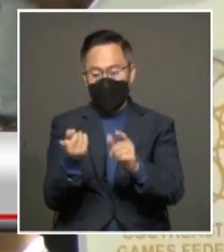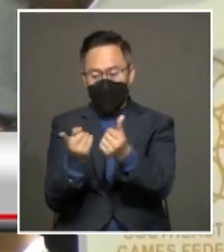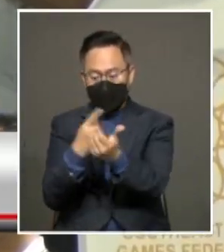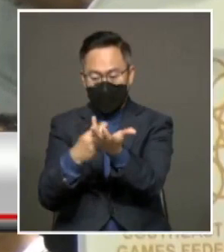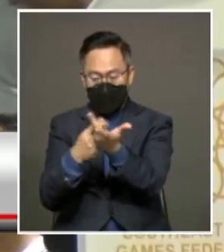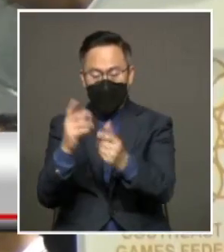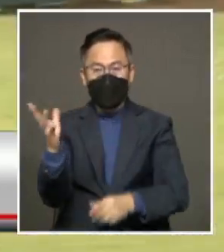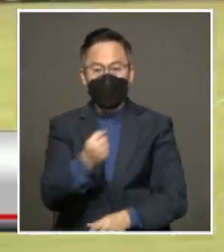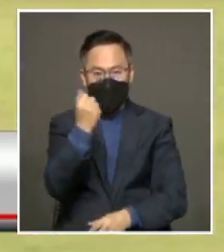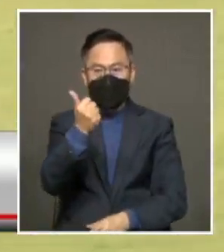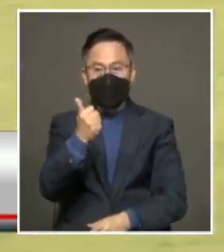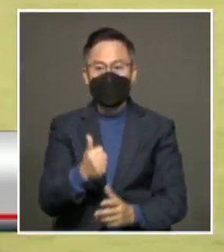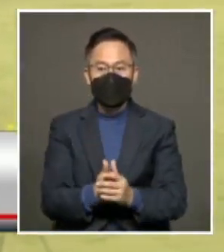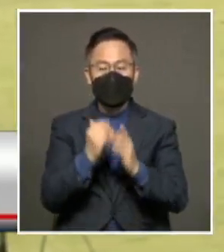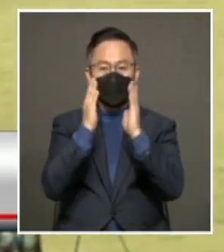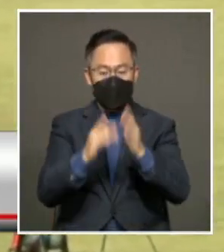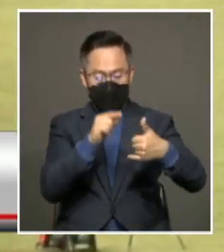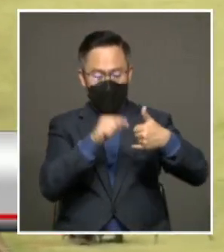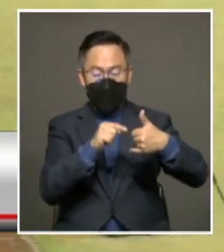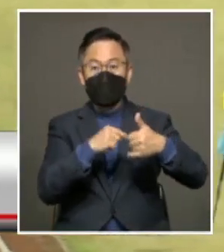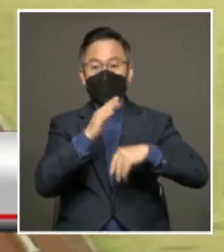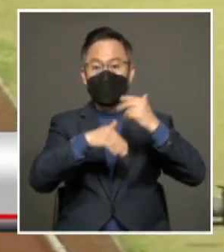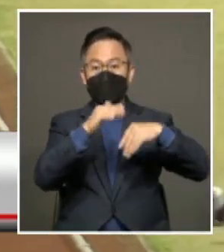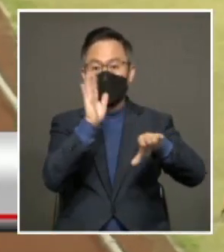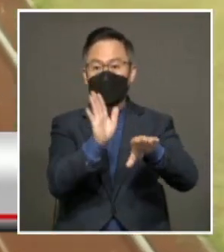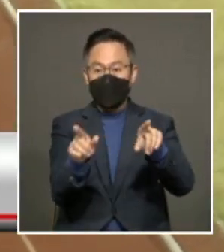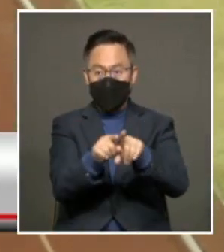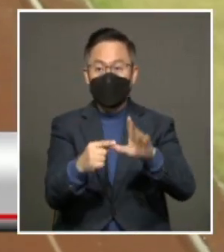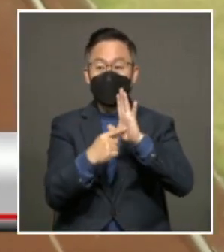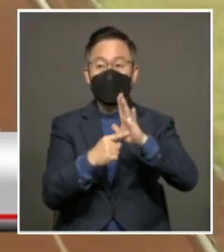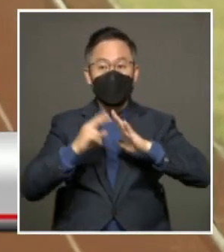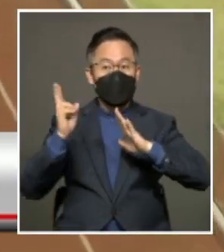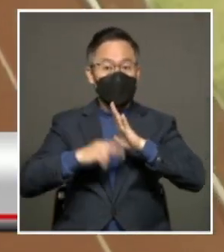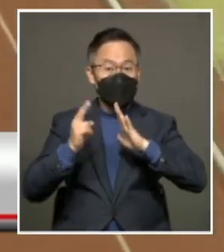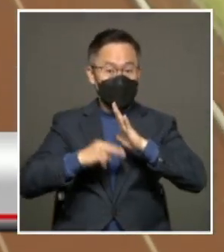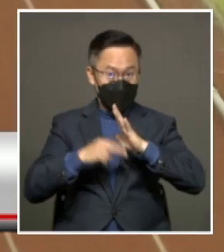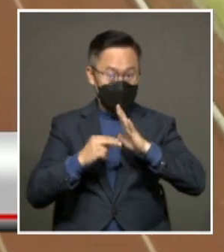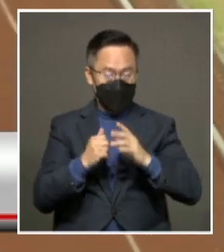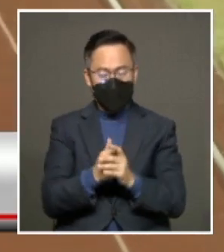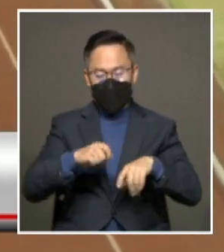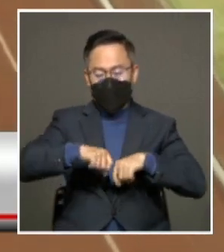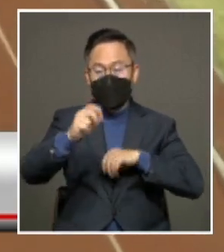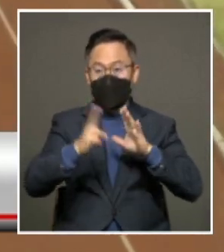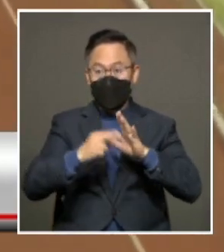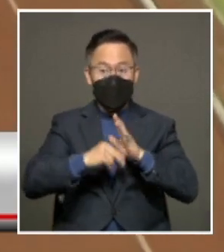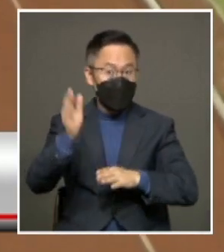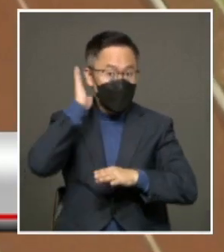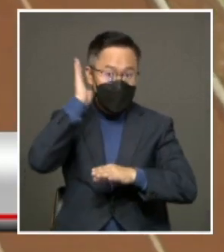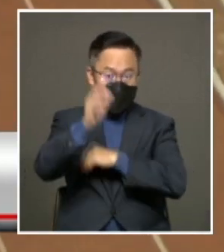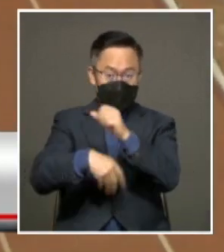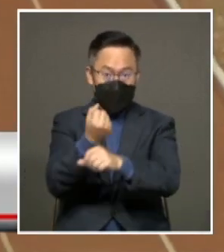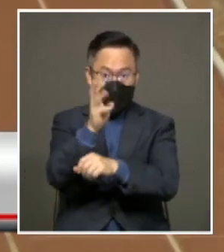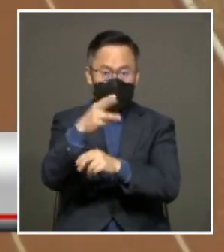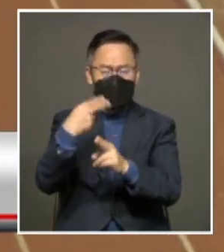วนตัวของนักกีฬาก็มีการพัฒนาที่ดีขึ้นอาทิเช่นในรายของภูริพลบุญสอนลมกรดหนุ่มวัย16